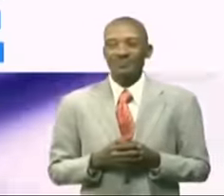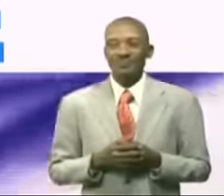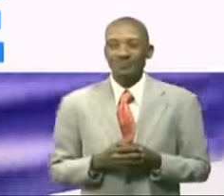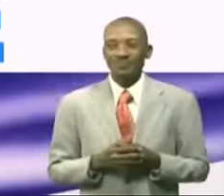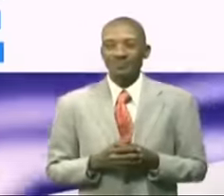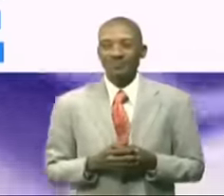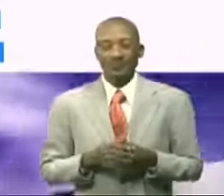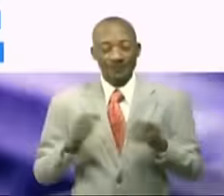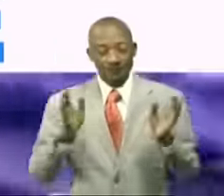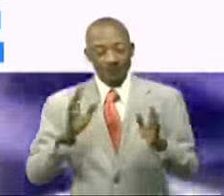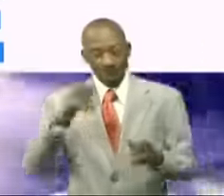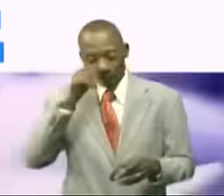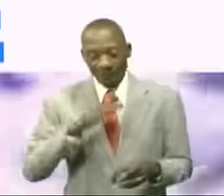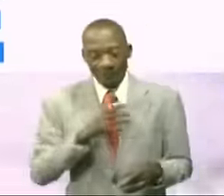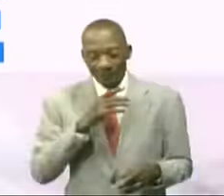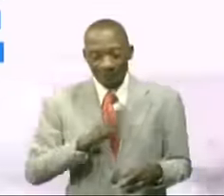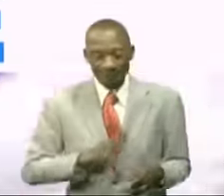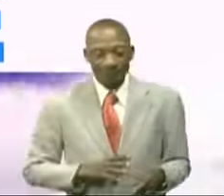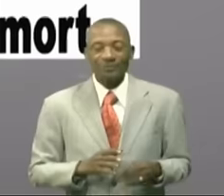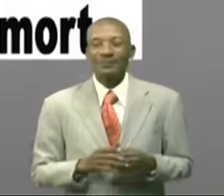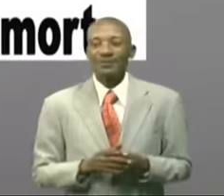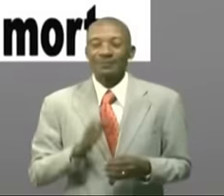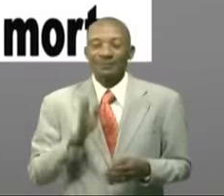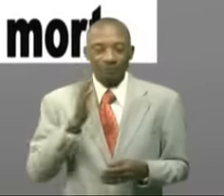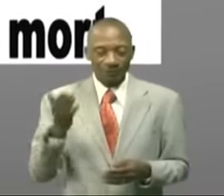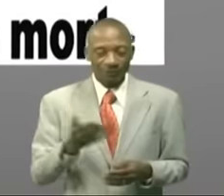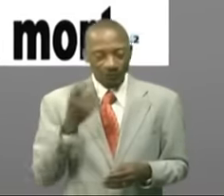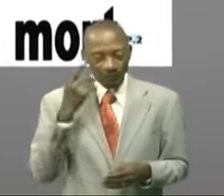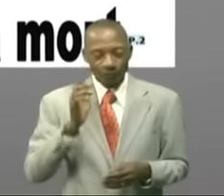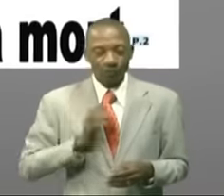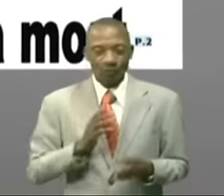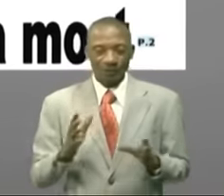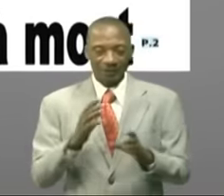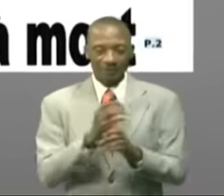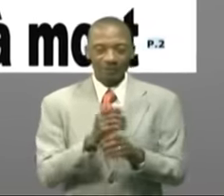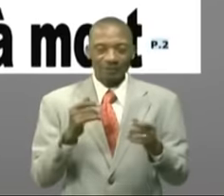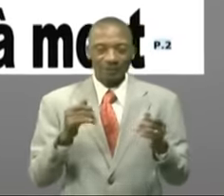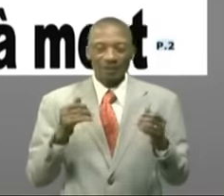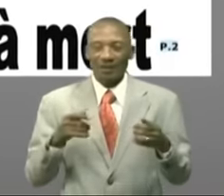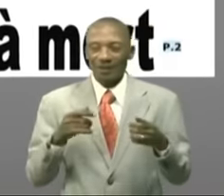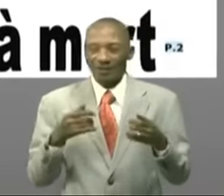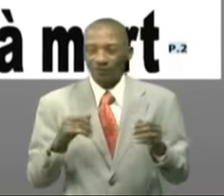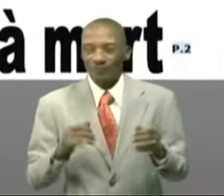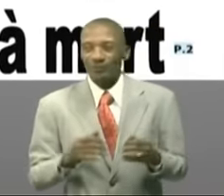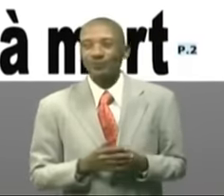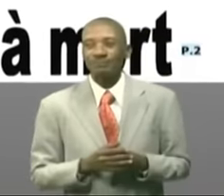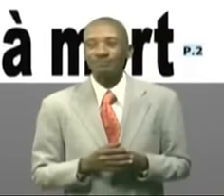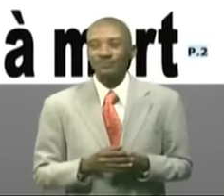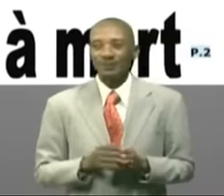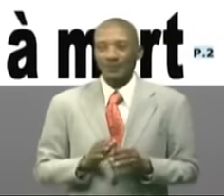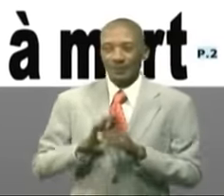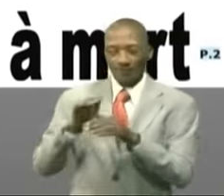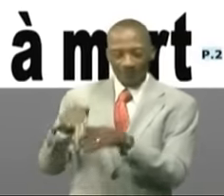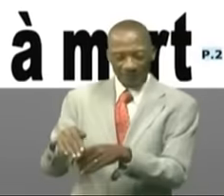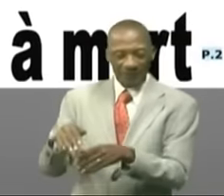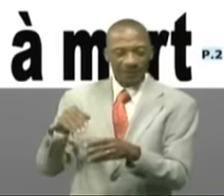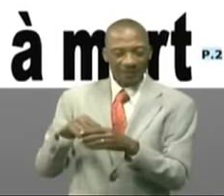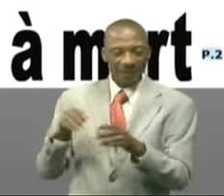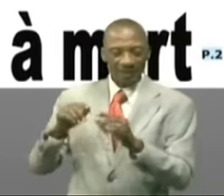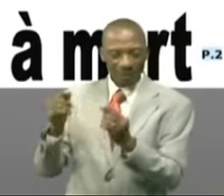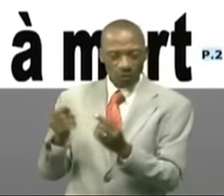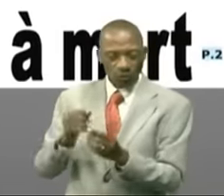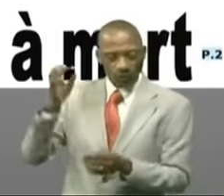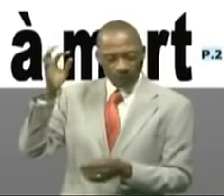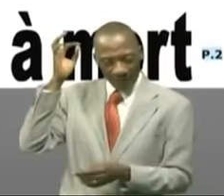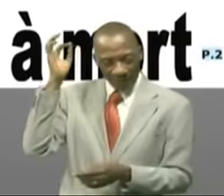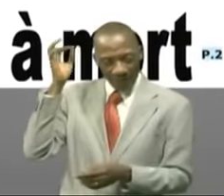Bonjour mesdames, messieurs et bienvenue à cette revue de presse. Crimes de guerre, participation à un mouvement insurrectionnel et trahison, Corneille Nangaa